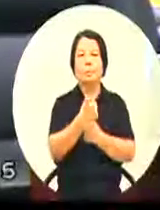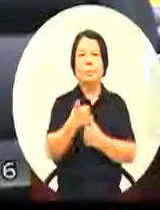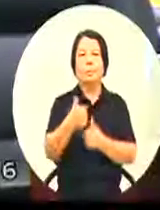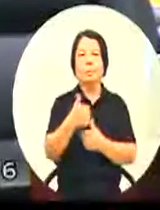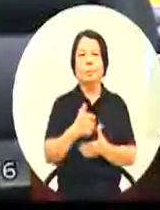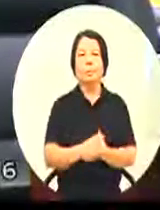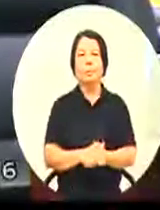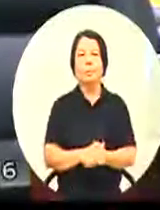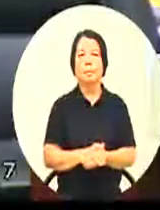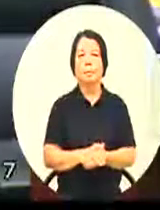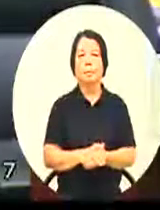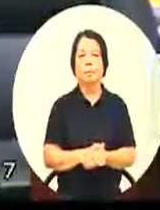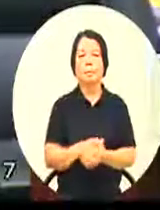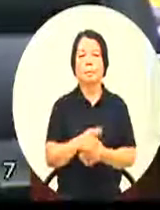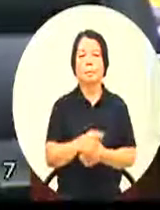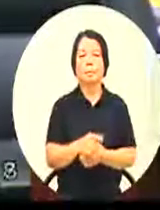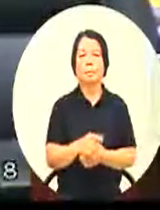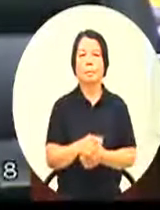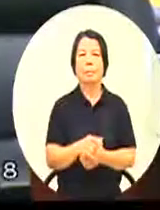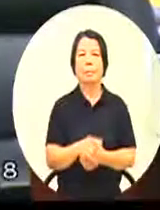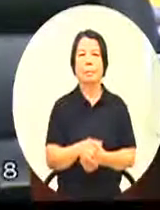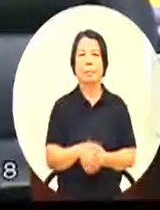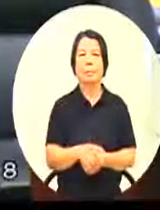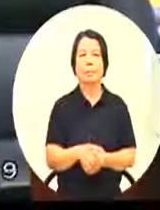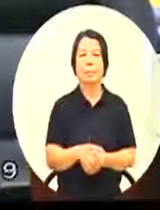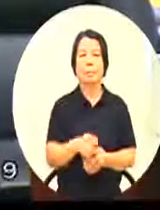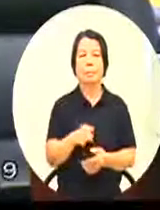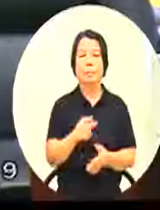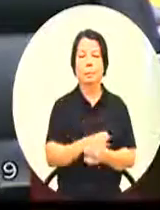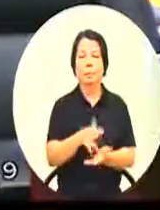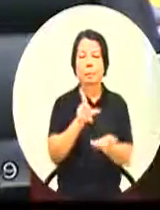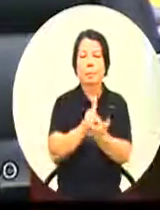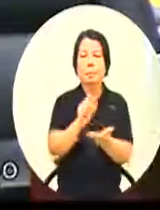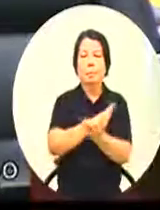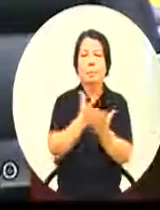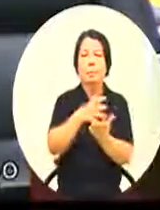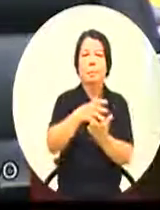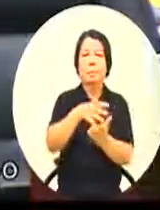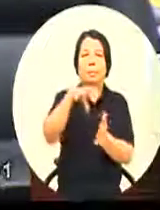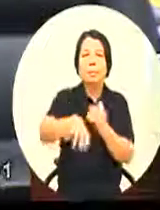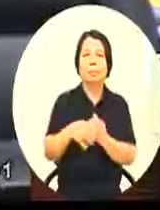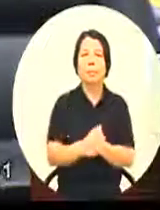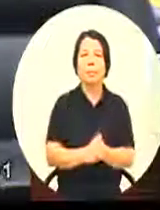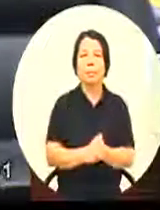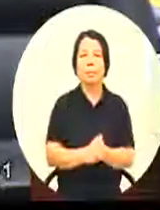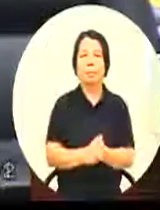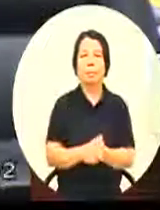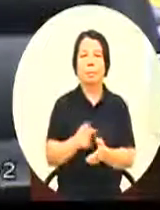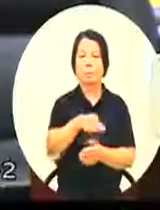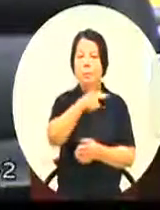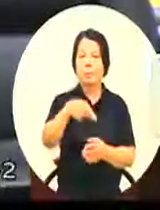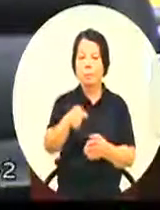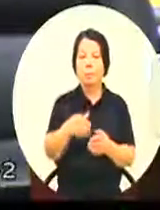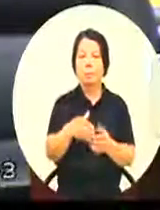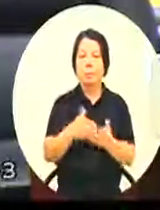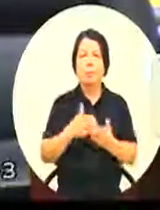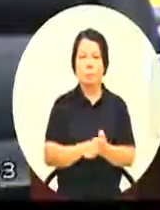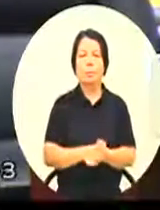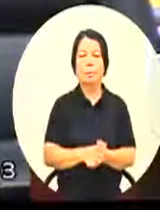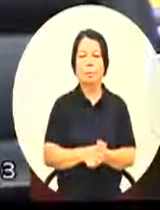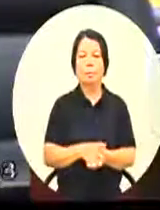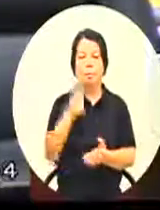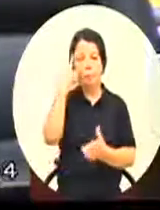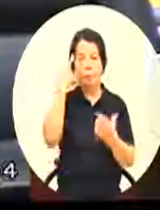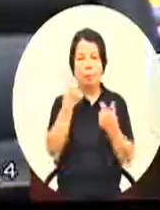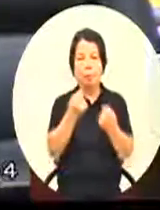宇那个议员哈。其实那个图书馆我们一再的，其实我们大家应该都要有一个相当的共